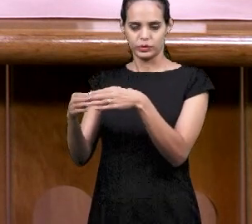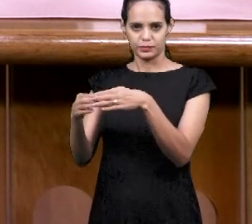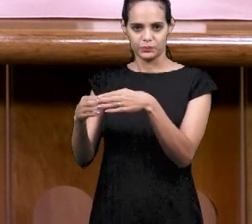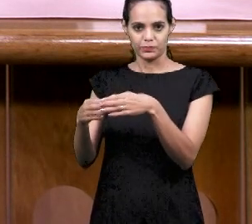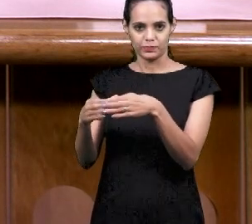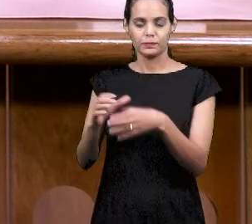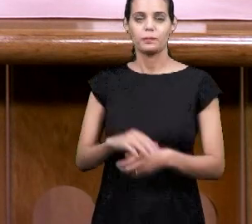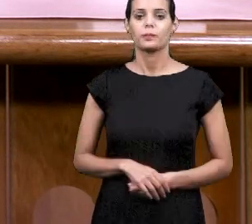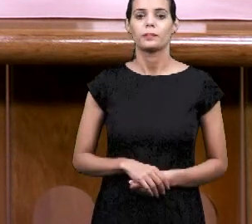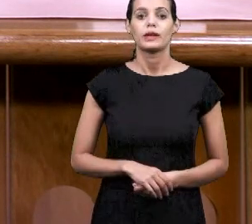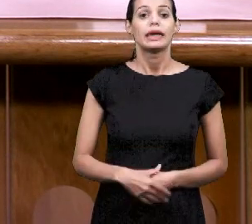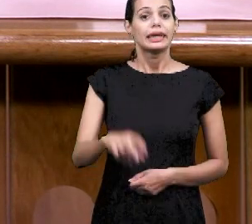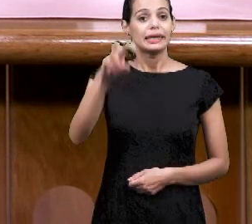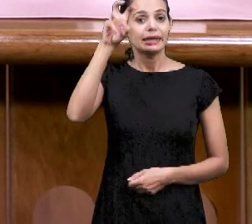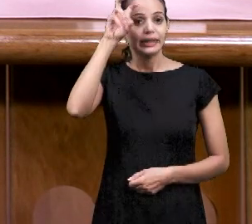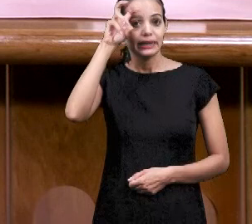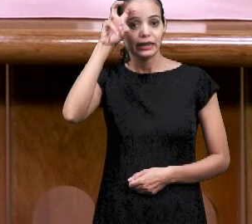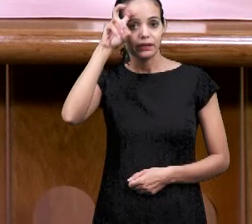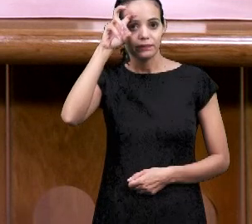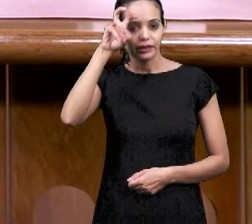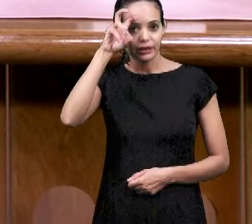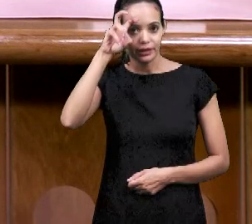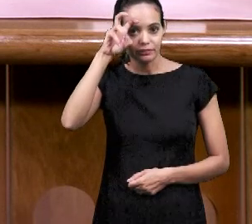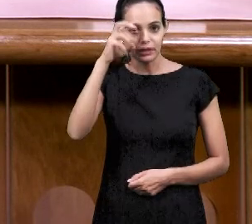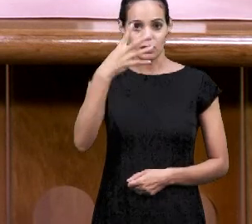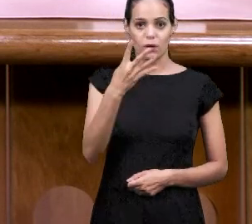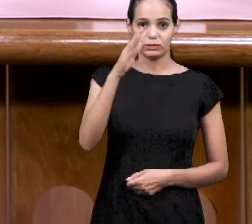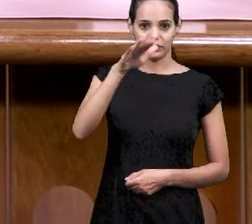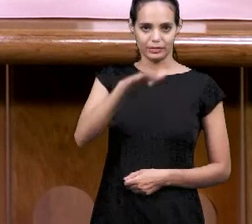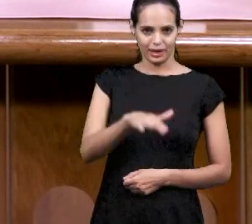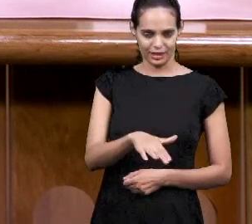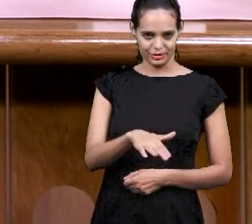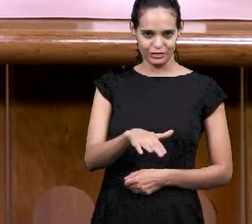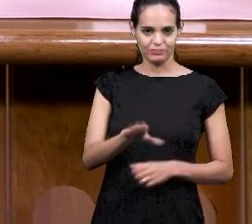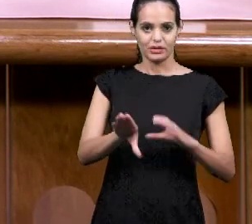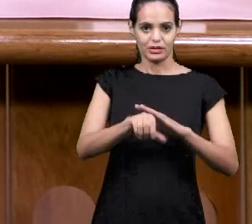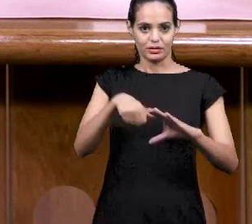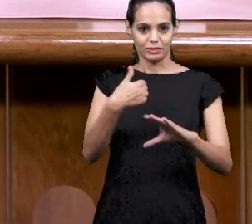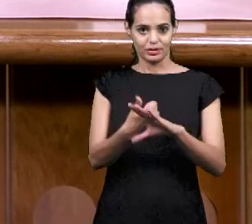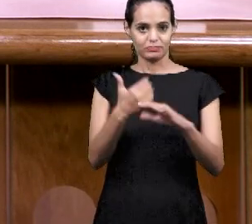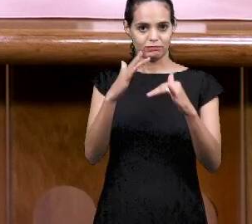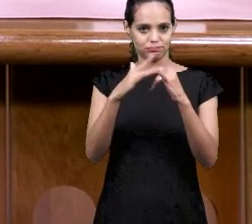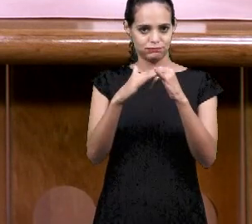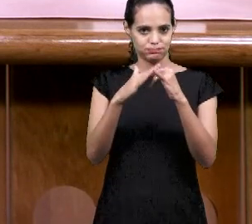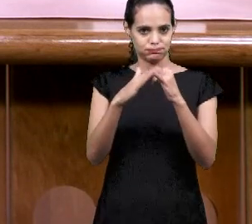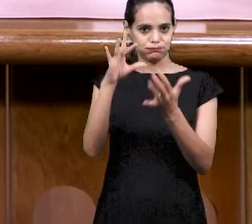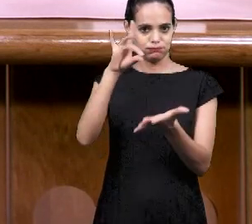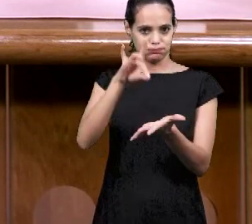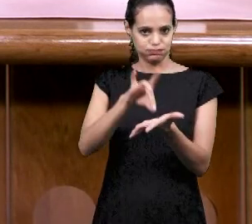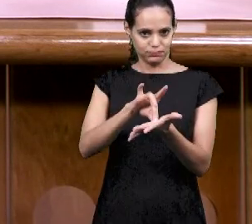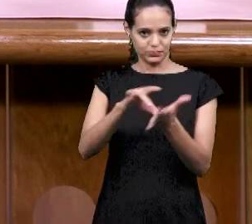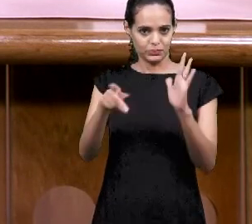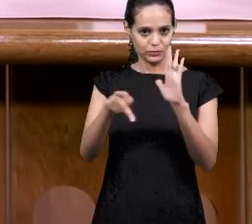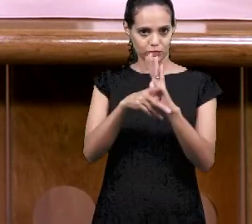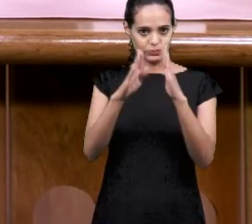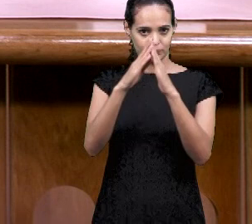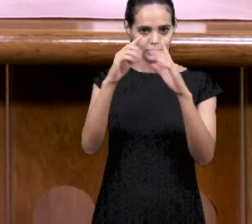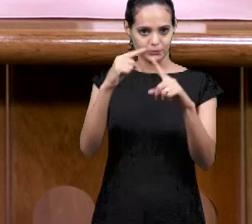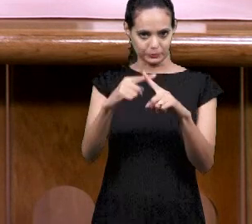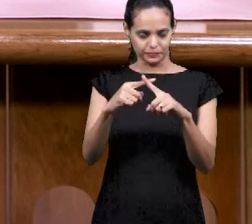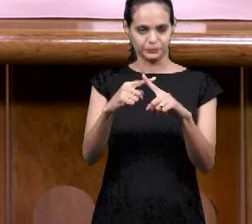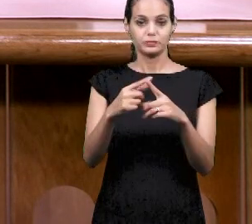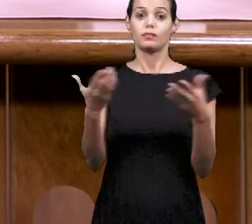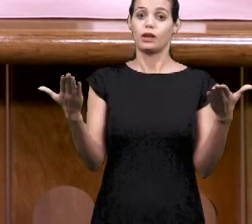Seigneur et ceux qui ne sont pas présents dans ce culte aujourd'hui pour recevoir l'imposition de main, automatiquement, ils